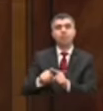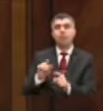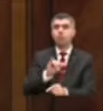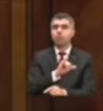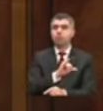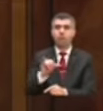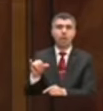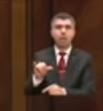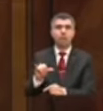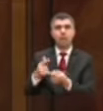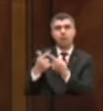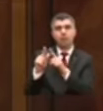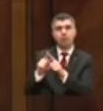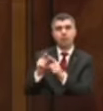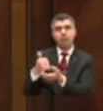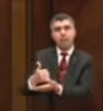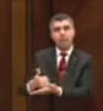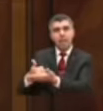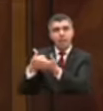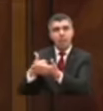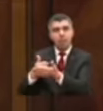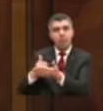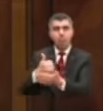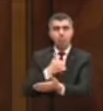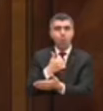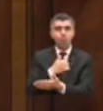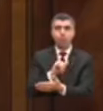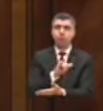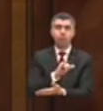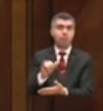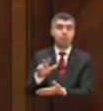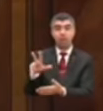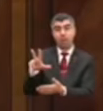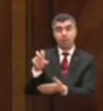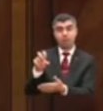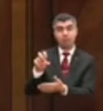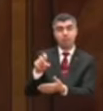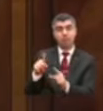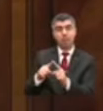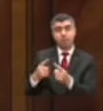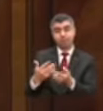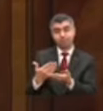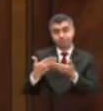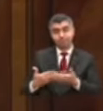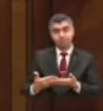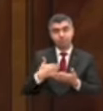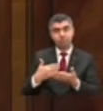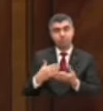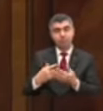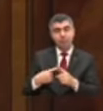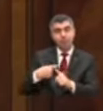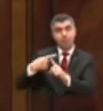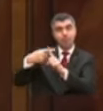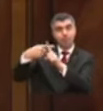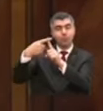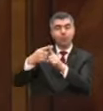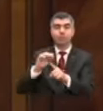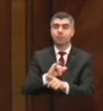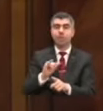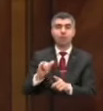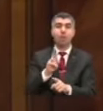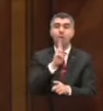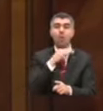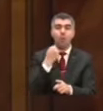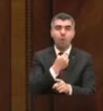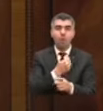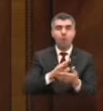مشى دار دعم بوحدو انتم عارفين هذا الشيء ولذلك ماشي هنا باش نزايدوا وإلا كان الواحد في الحكومه خصومي يقول